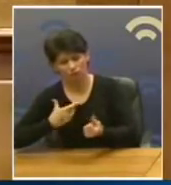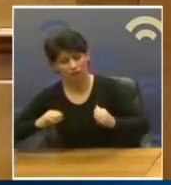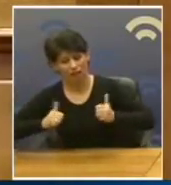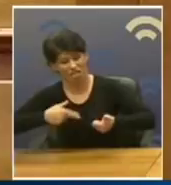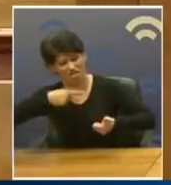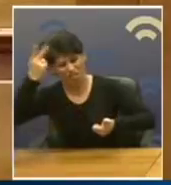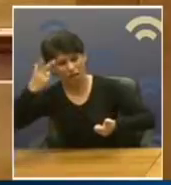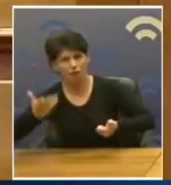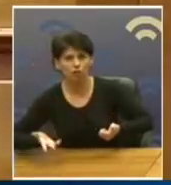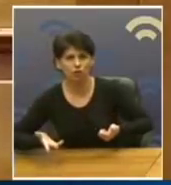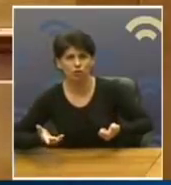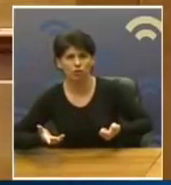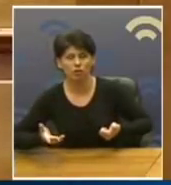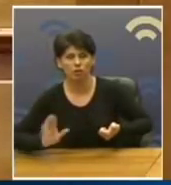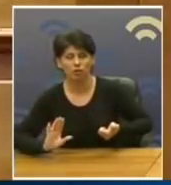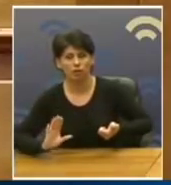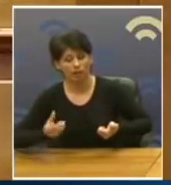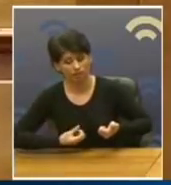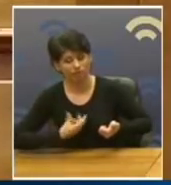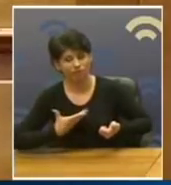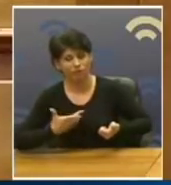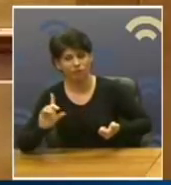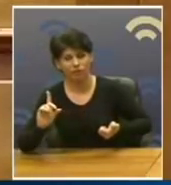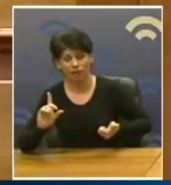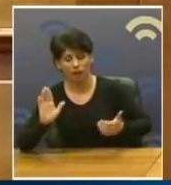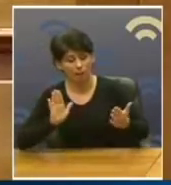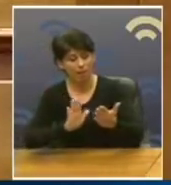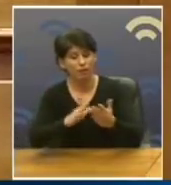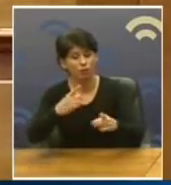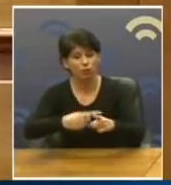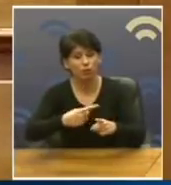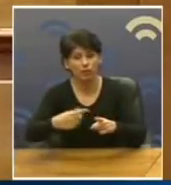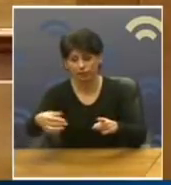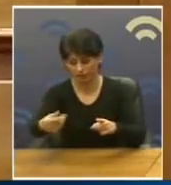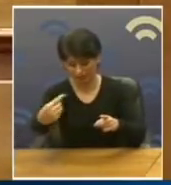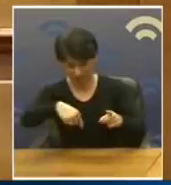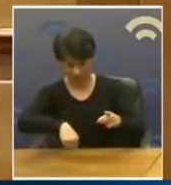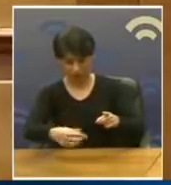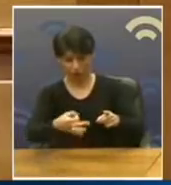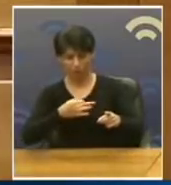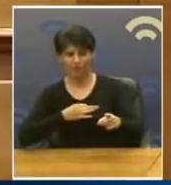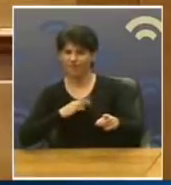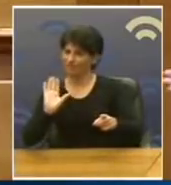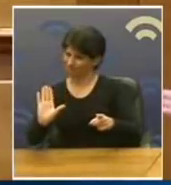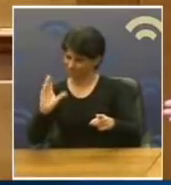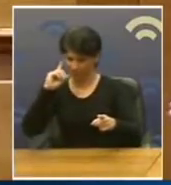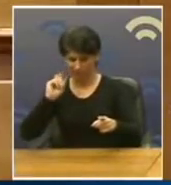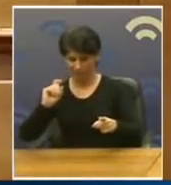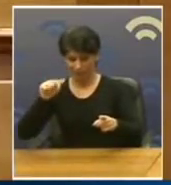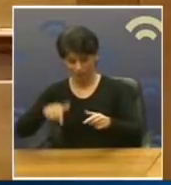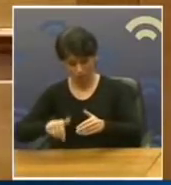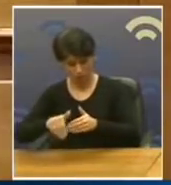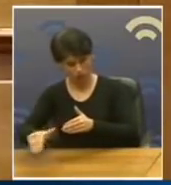πω. Όχι απέναντι σε εμάς, αλλά απέναντι στους Έλληνες πολίτες. Να έρχεστε και να μας λέτε, ξέρετε, οκ, από εδώ και στο